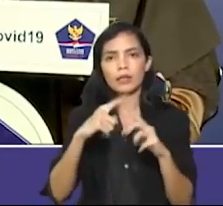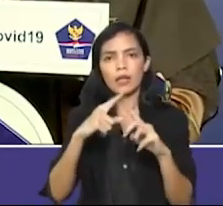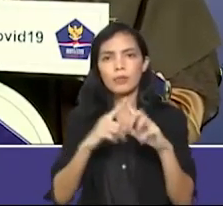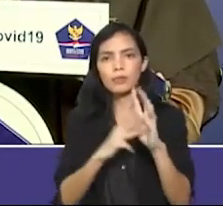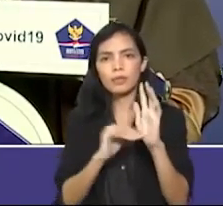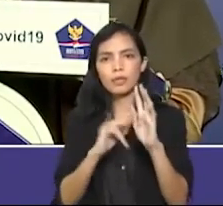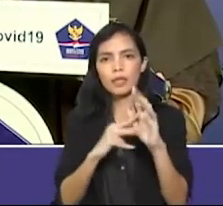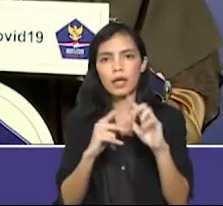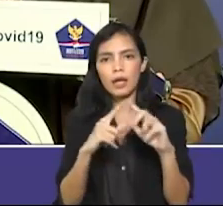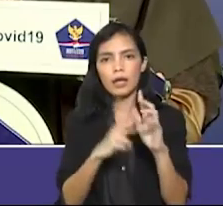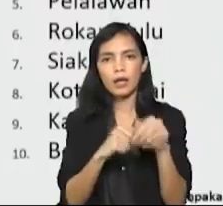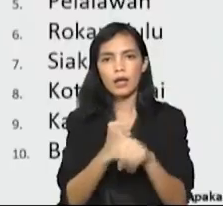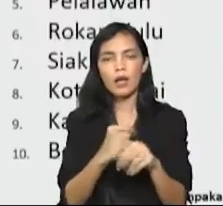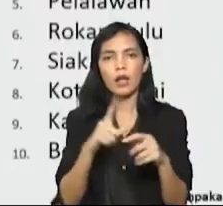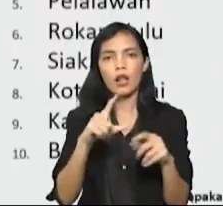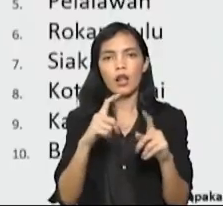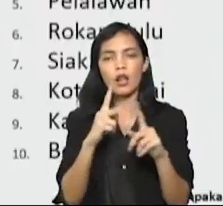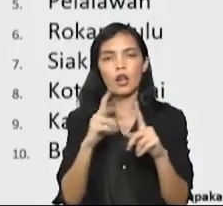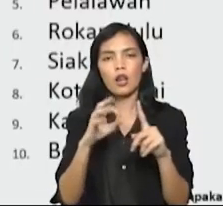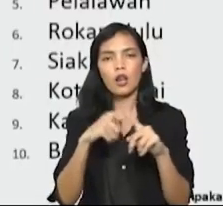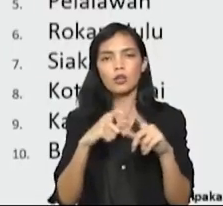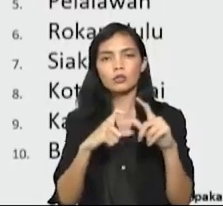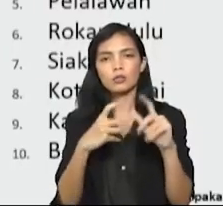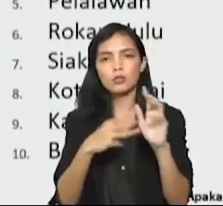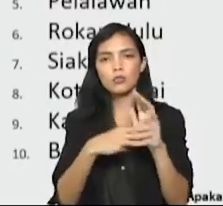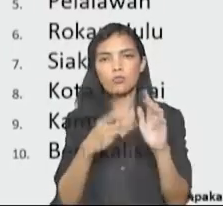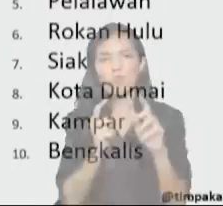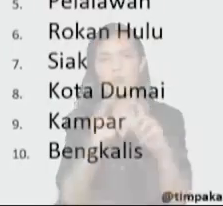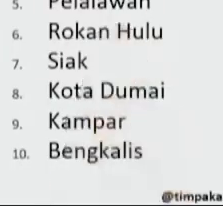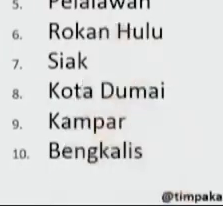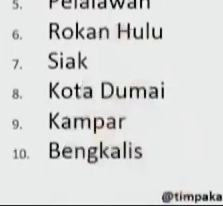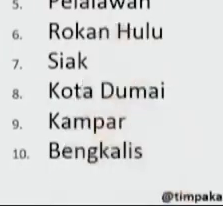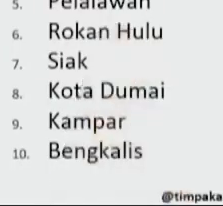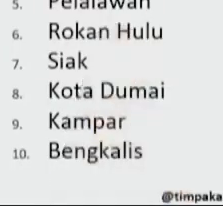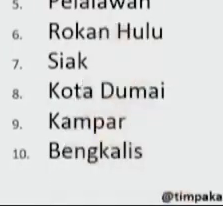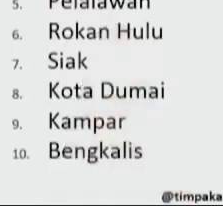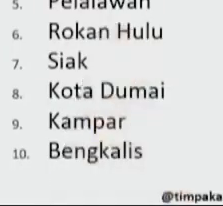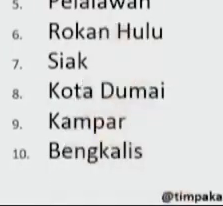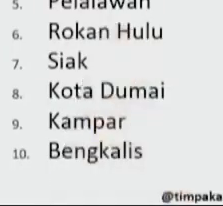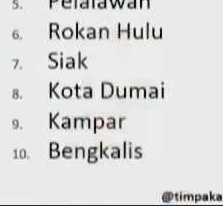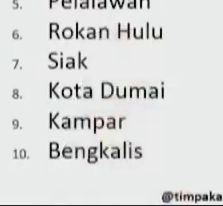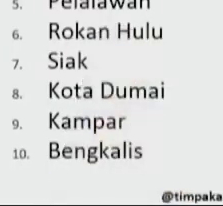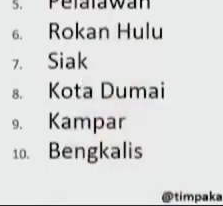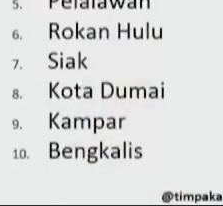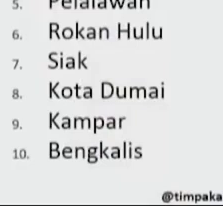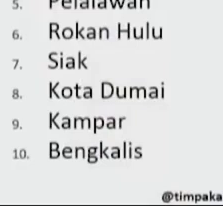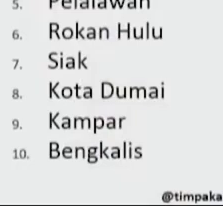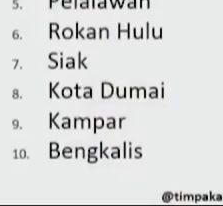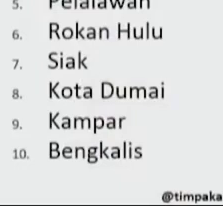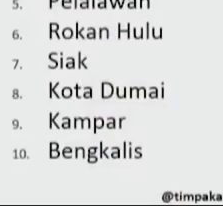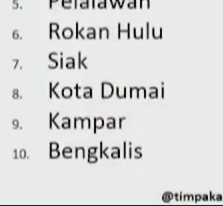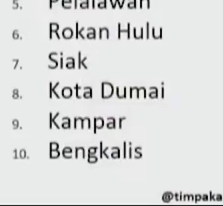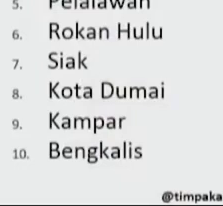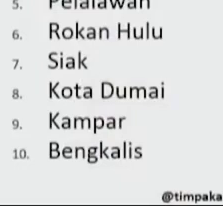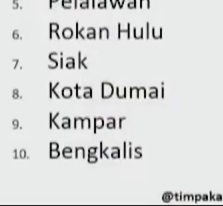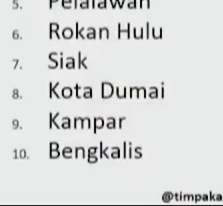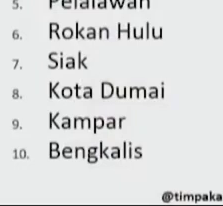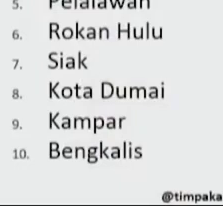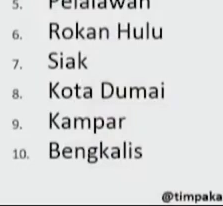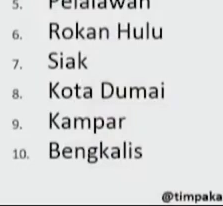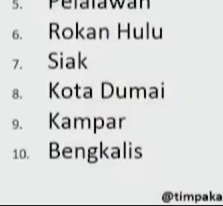Kota Lhokseumawe PD SIM RW Kota Banda Aceh Aceh Utara Gayo Lues di